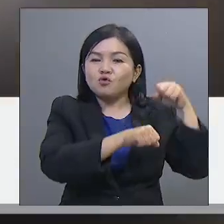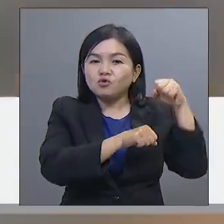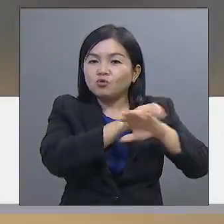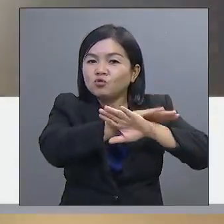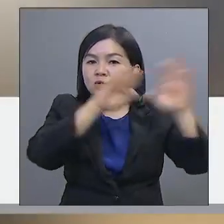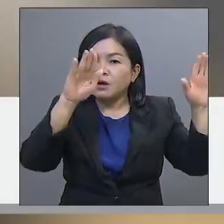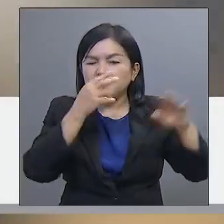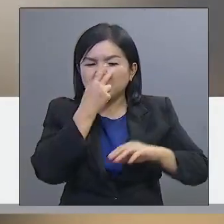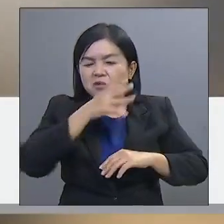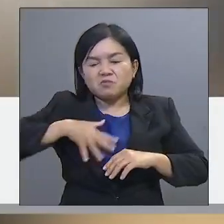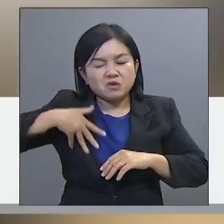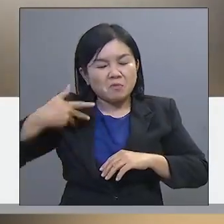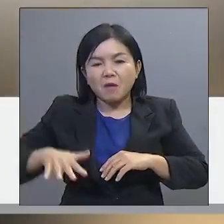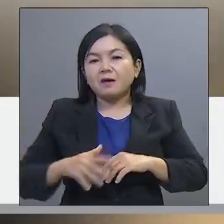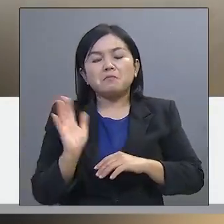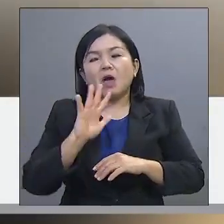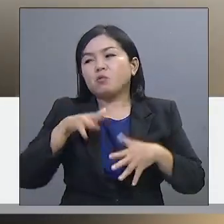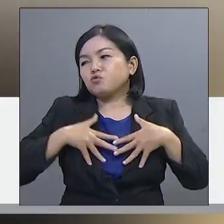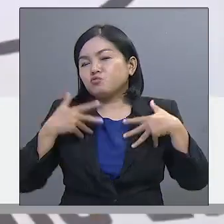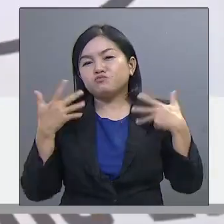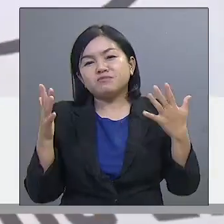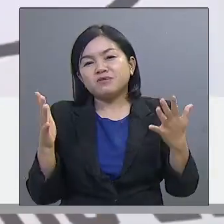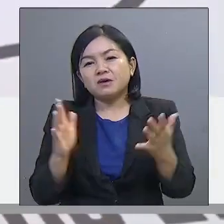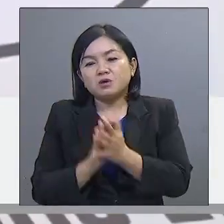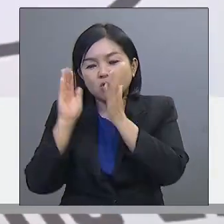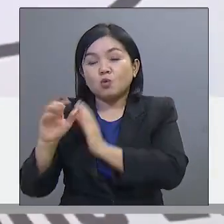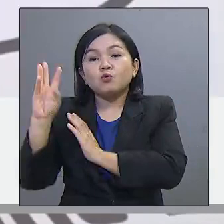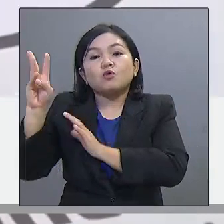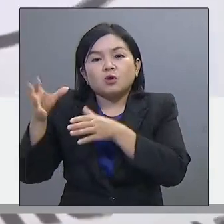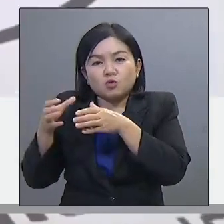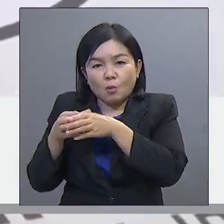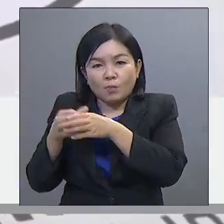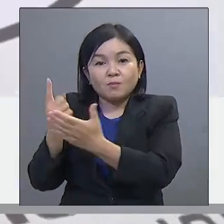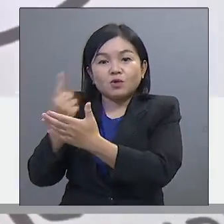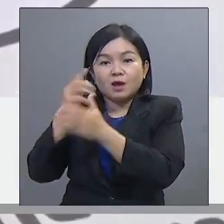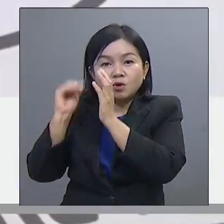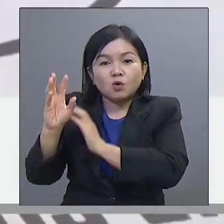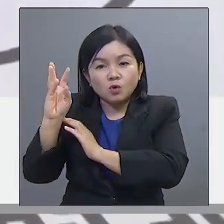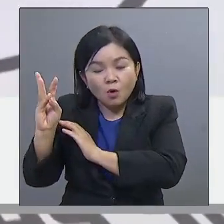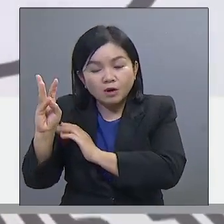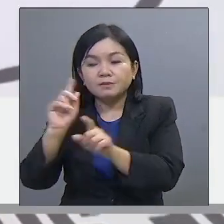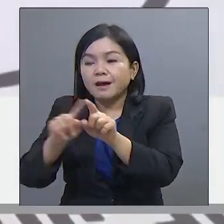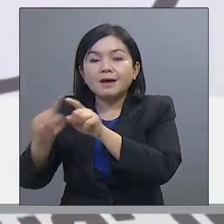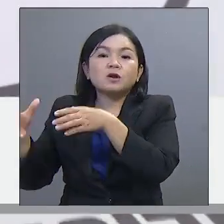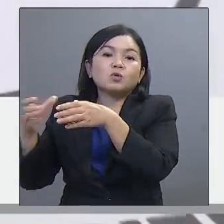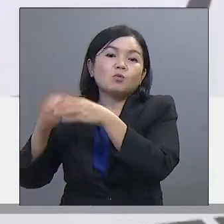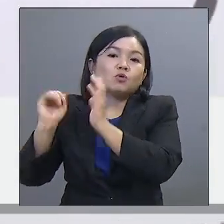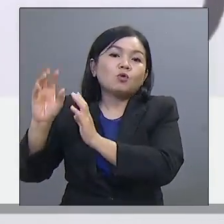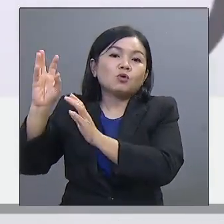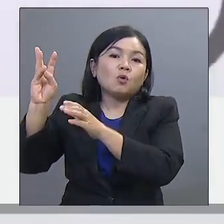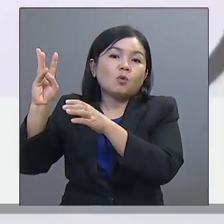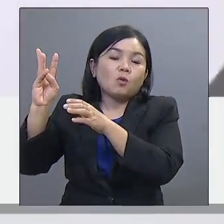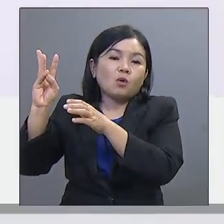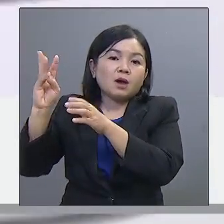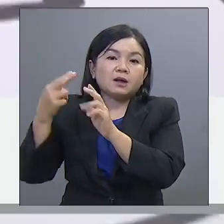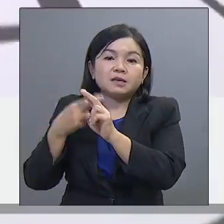มีความสุขในรายการนี้อีกแล้วทำให้นักมวย6คนในสังกัดค่ายเพชรยินดีอย่างเพชรมรกตเพชรยินดีอะคาเดมี่ฤทธิ์เทวดาเพ